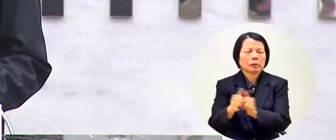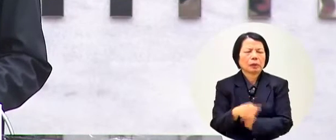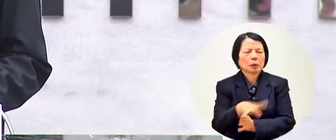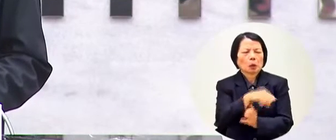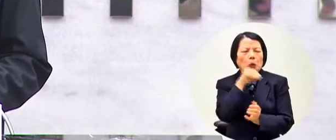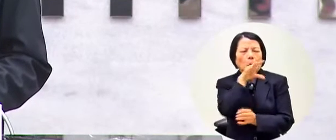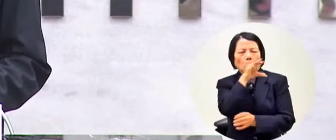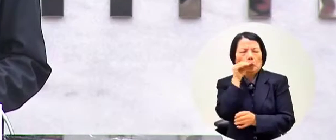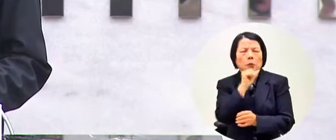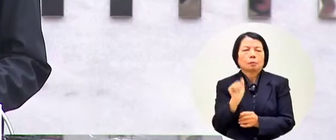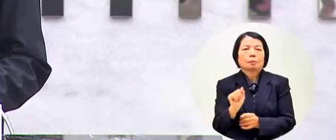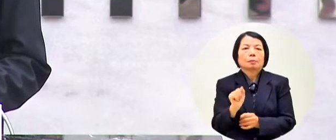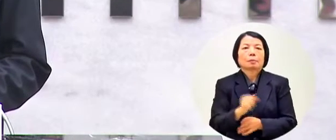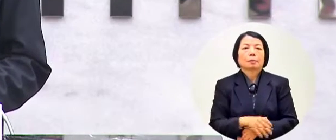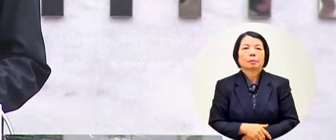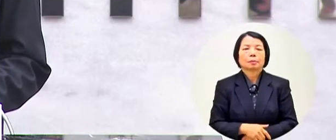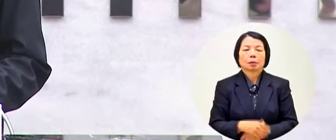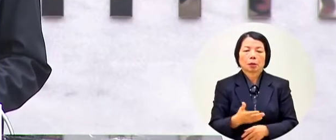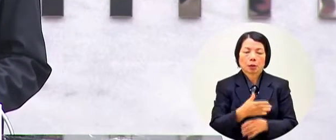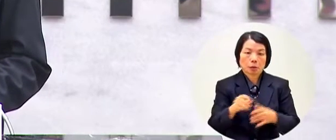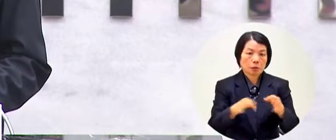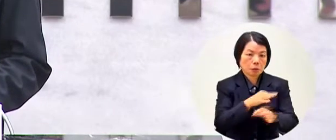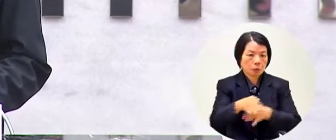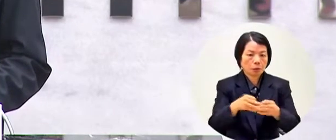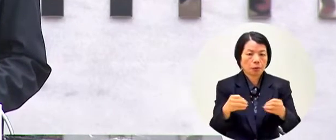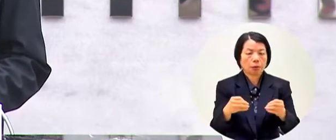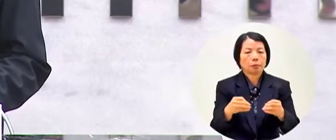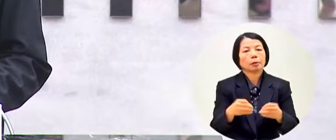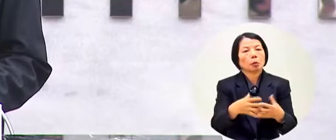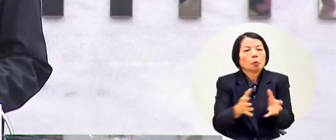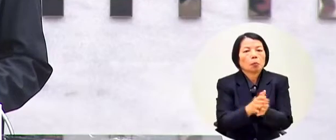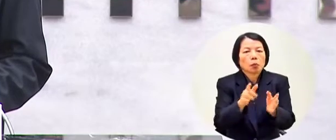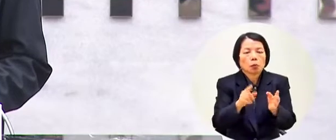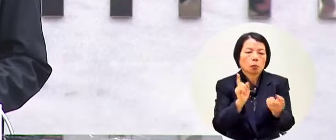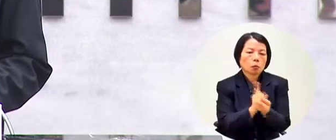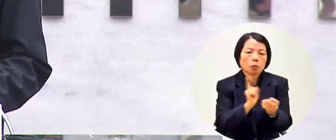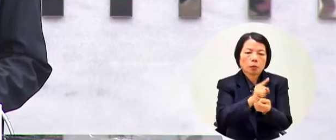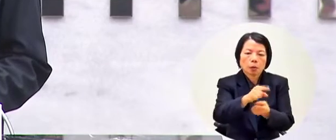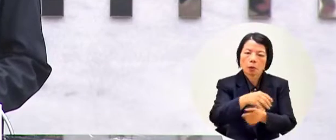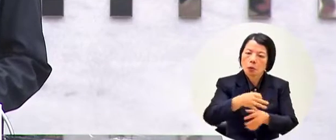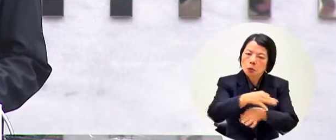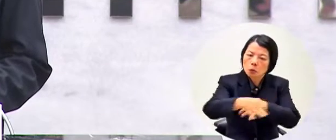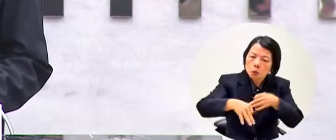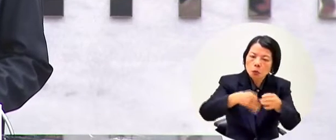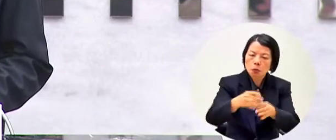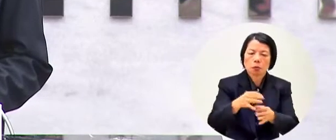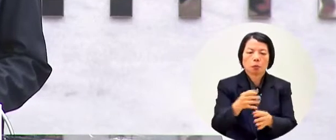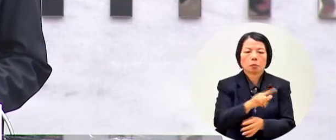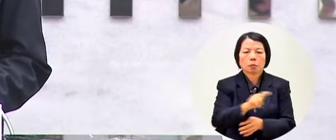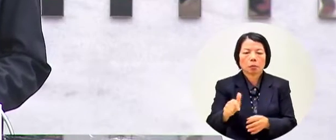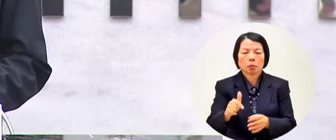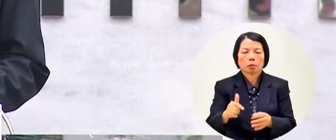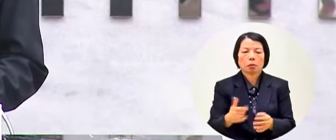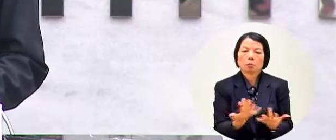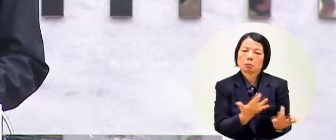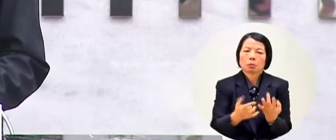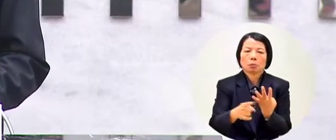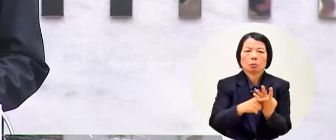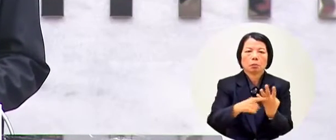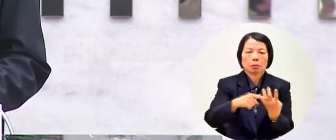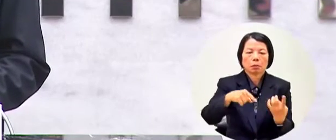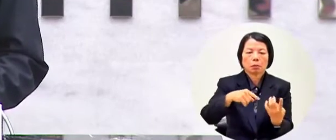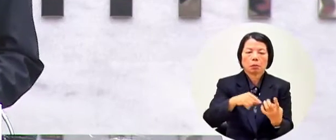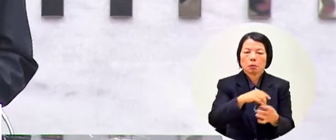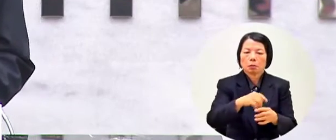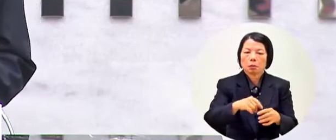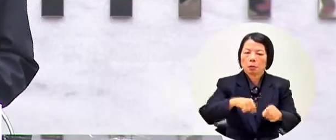关经济部全国循环产业专区试点及新材料循环产业园区申请设置计